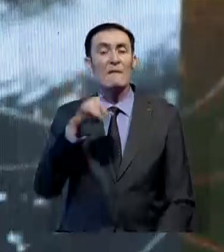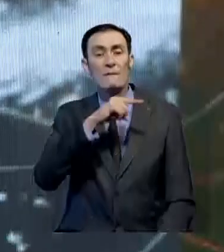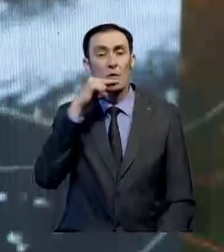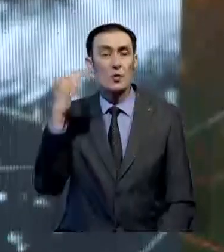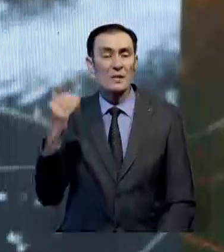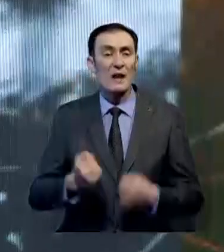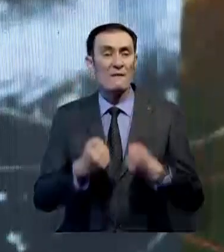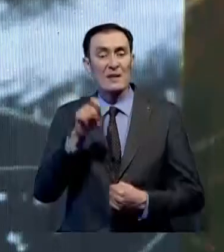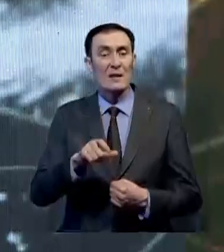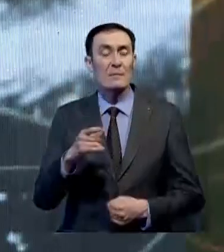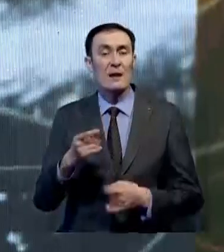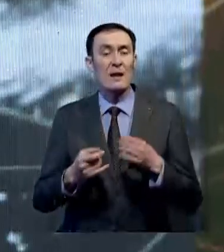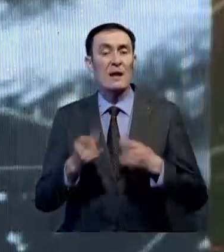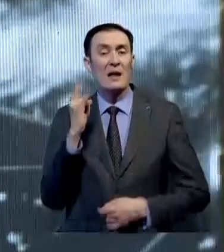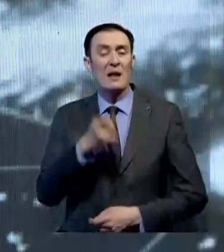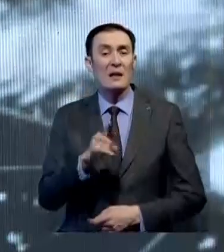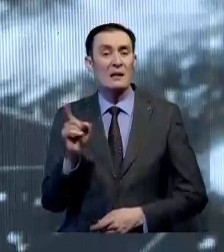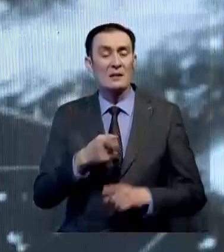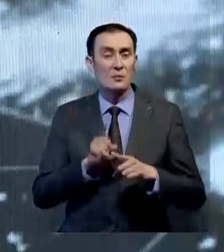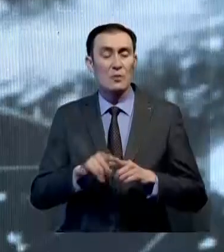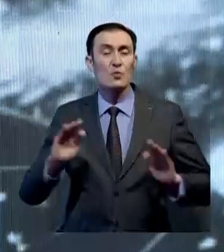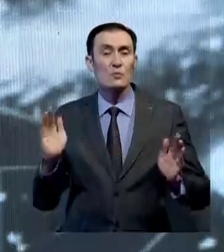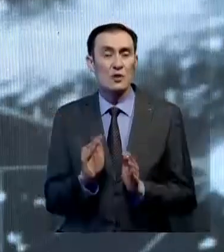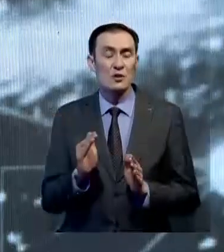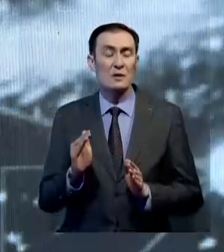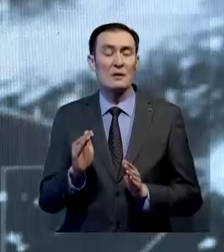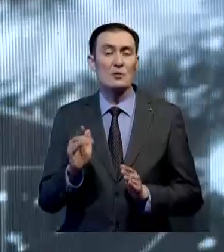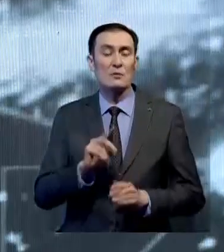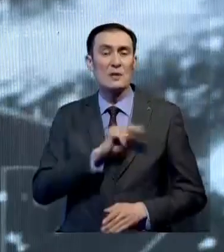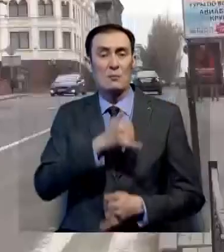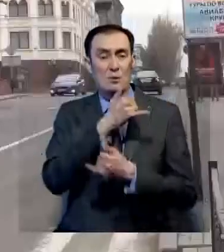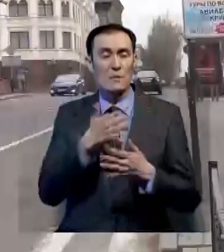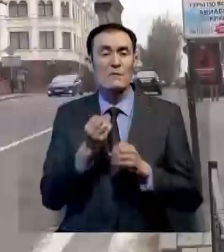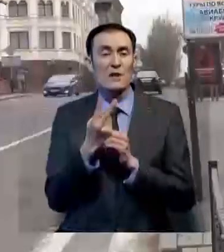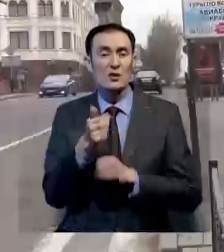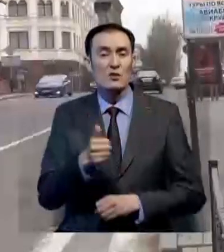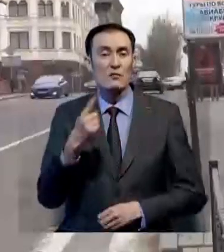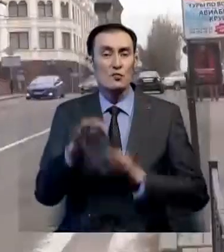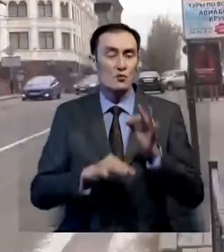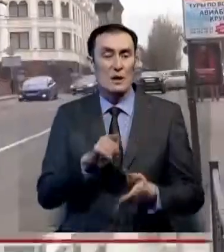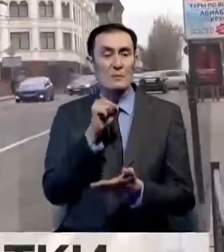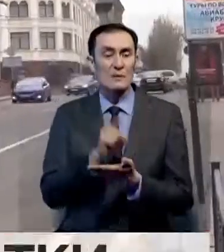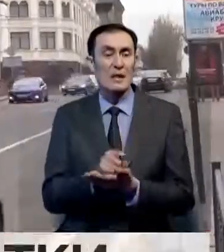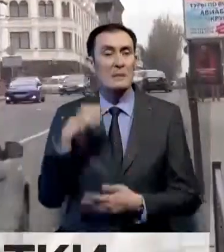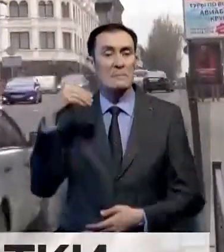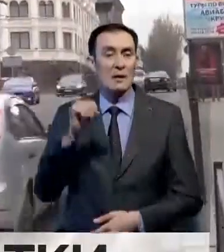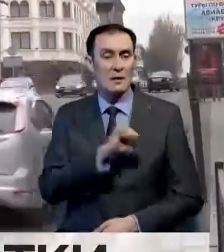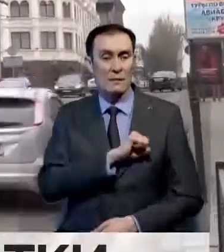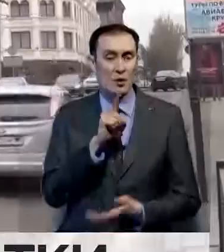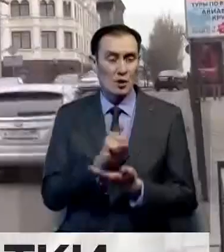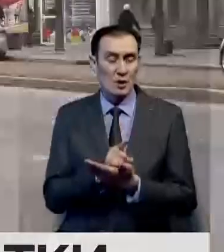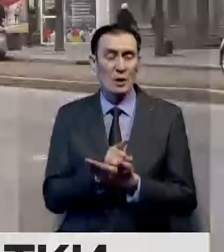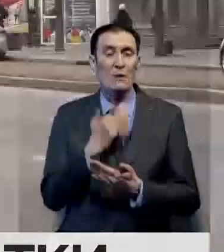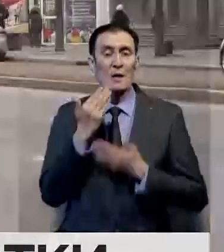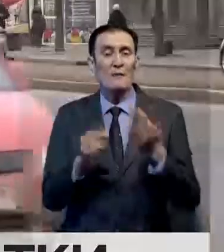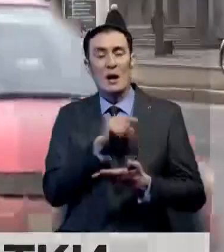России водителям такси могут запретить работать больше 12 часов в сутки. Также им будет положен обязательный перерыв. По данным